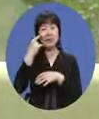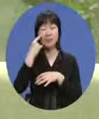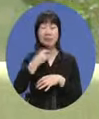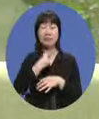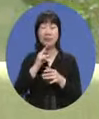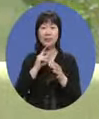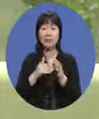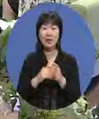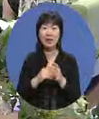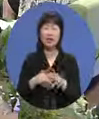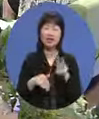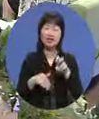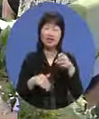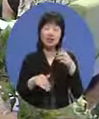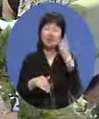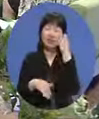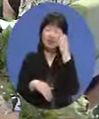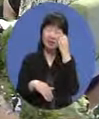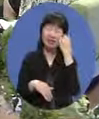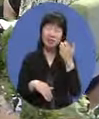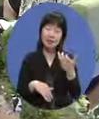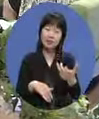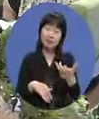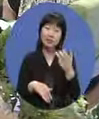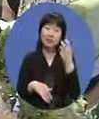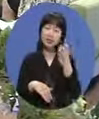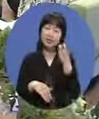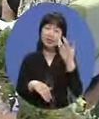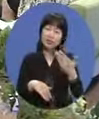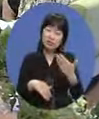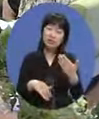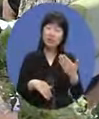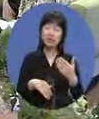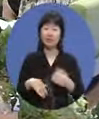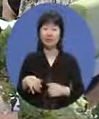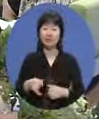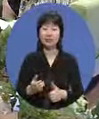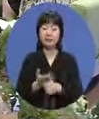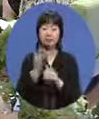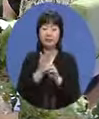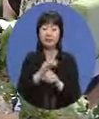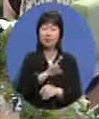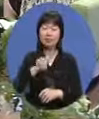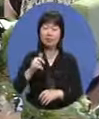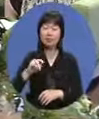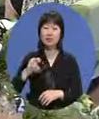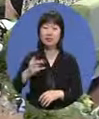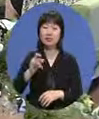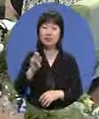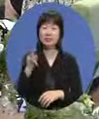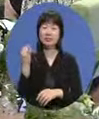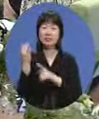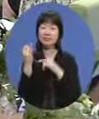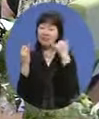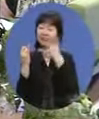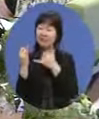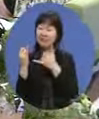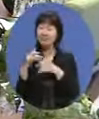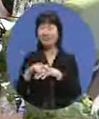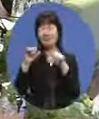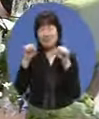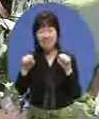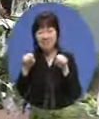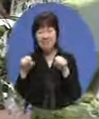해보겠습니다. 29개월 은채를 키우고 계시는 전신영 씨 연결해 볼게요. 여보세요? 여보세요? 안녕하세요. 네, 안녕하세요,